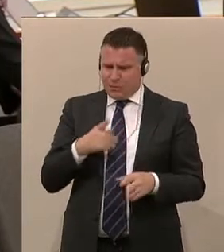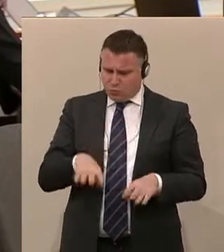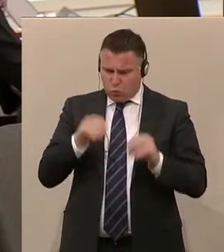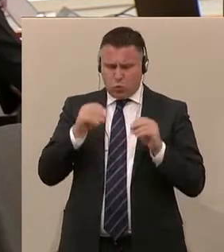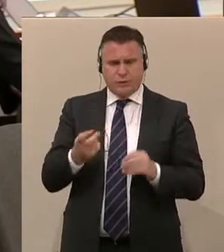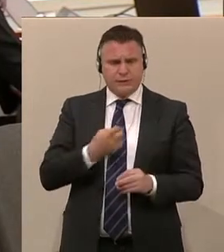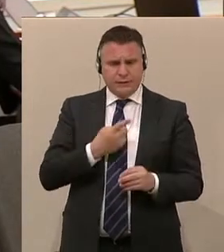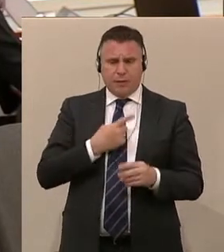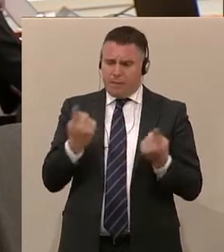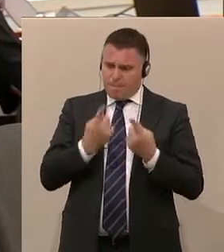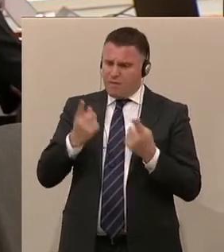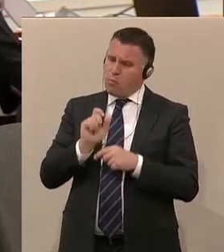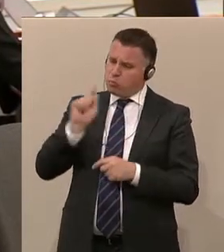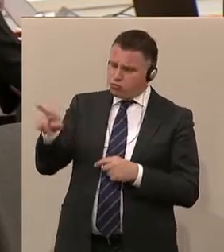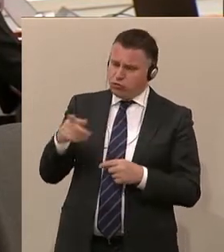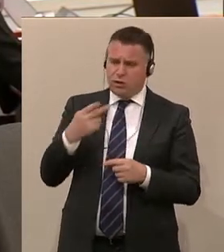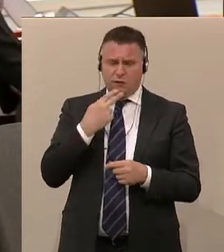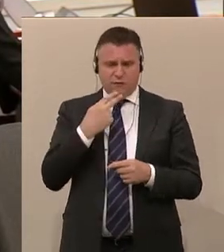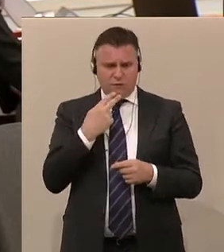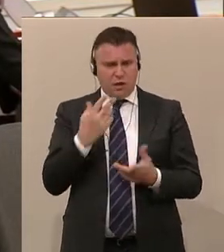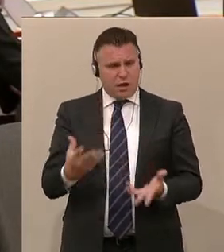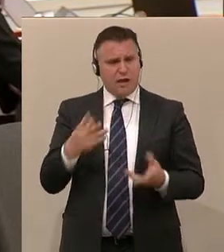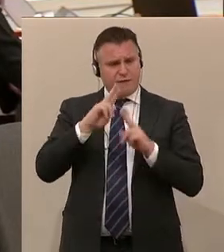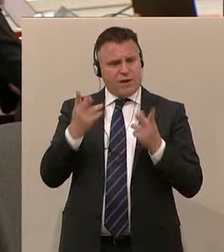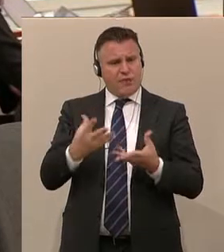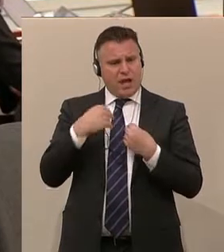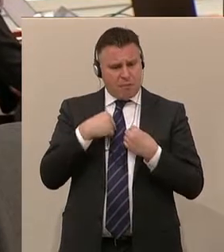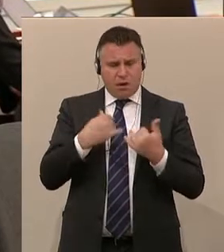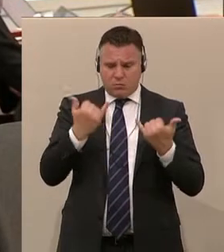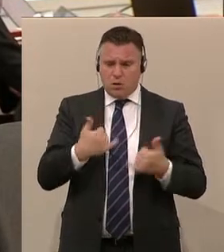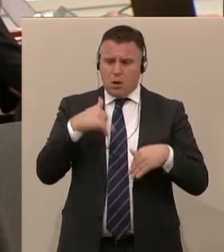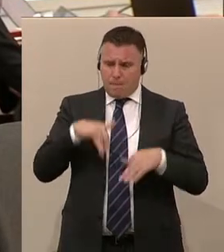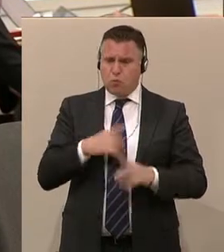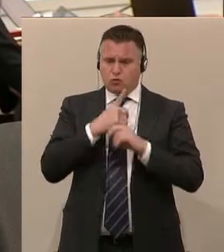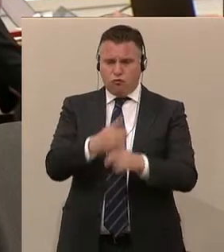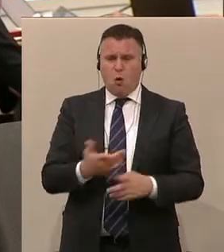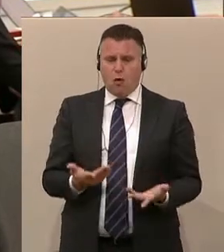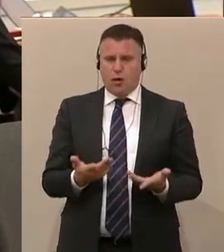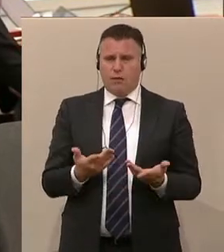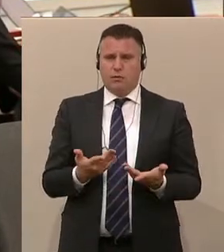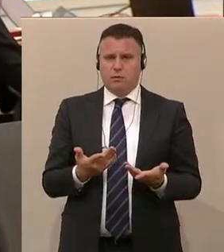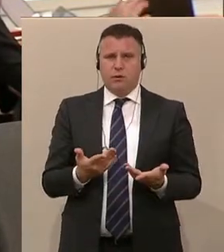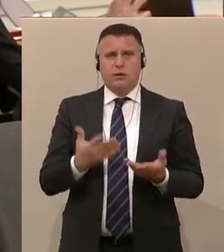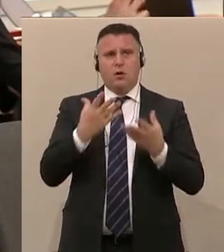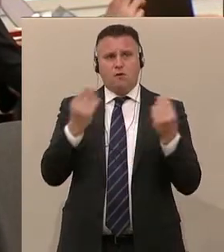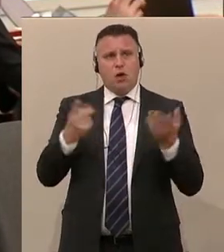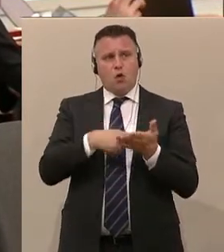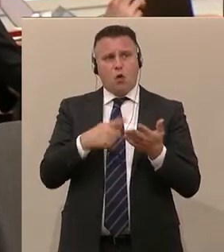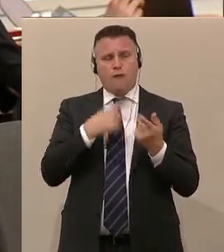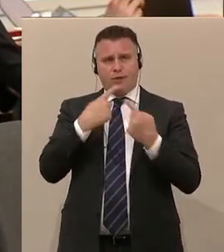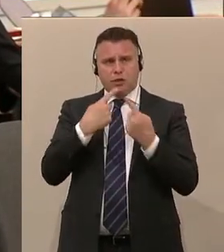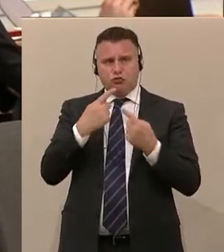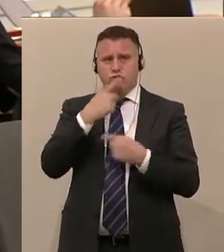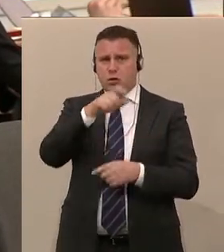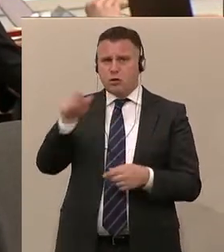uns selbst beworben haben, egal welche Stadtregierung das jetzt war, dass wir die doch einhalten müssen. Ich habe viele Gespräche geführt mit Vertreterinnen